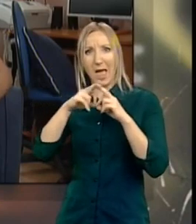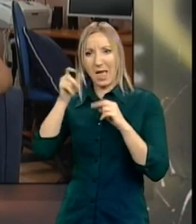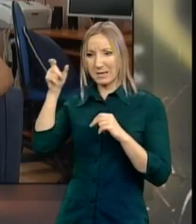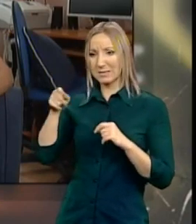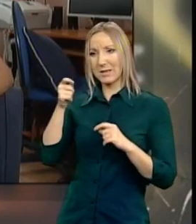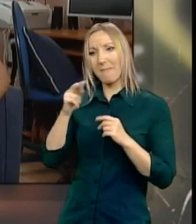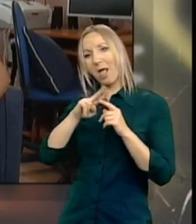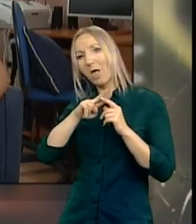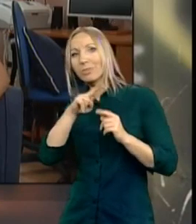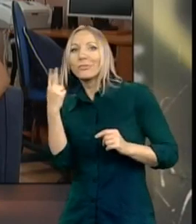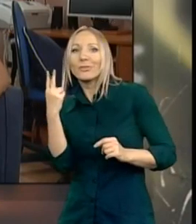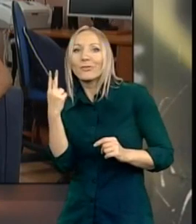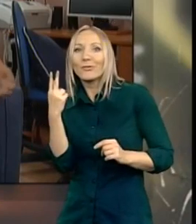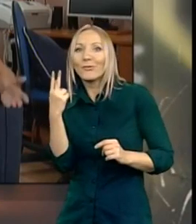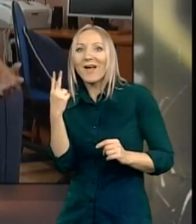drugačija